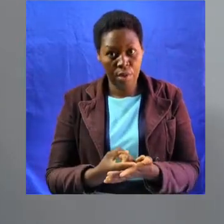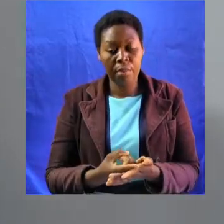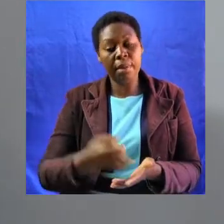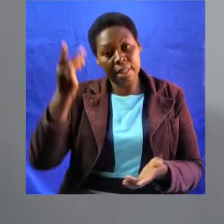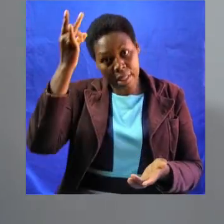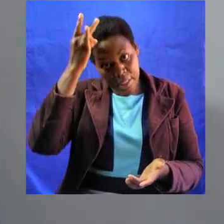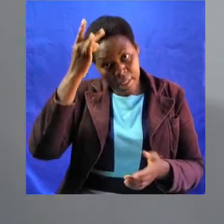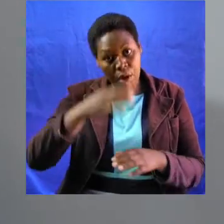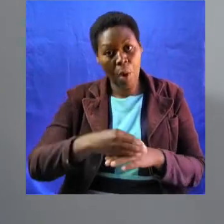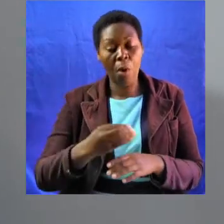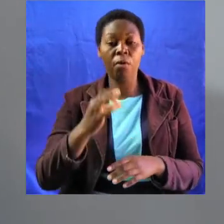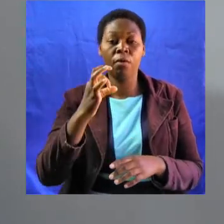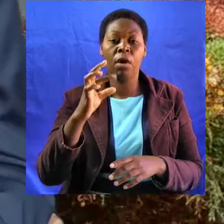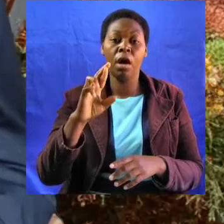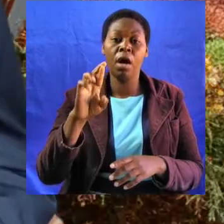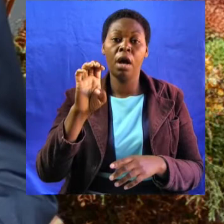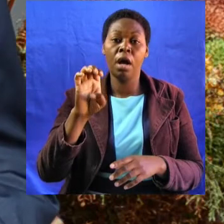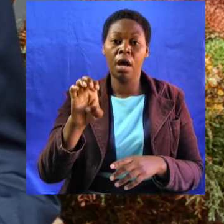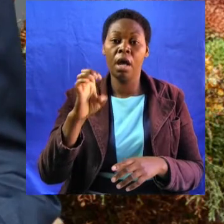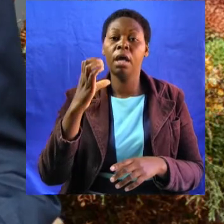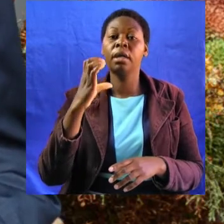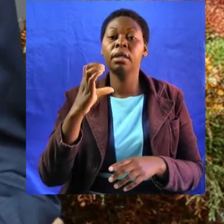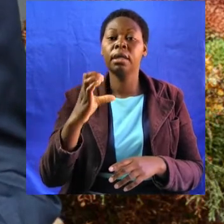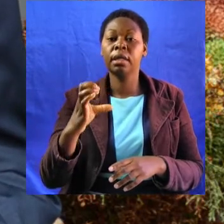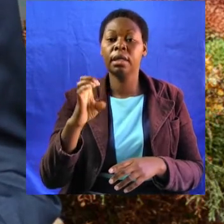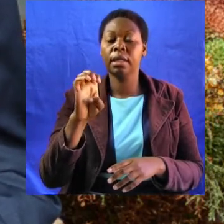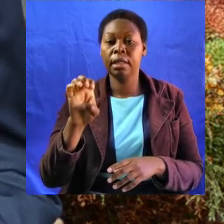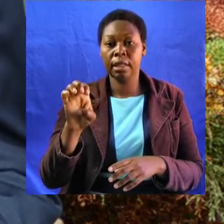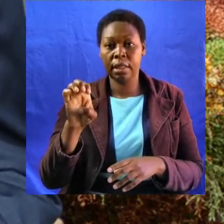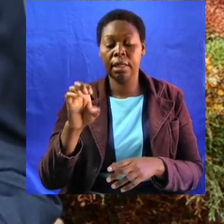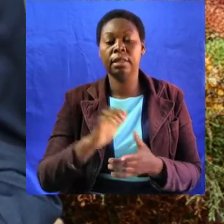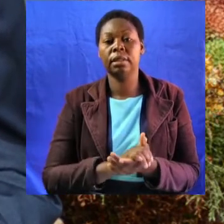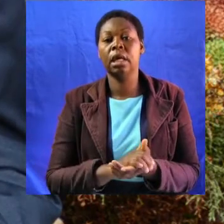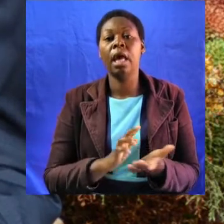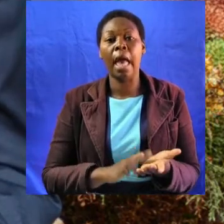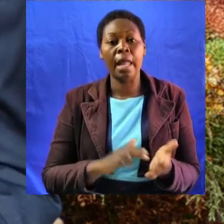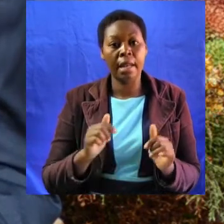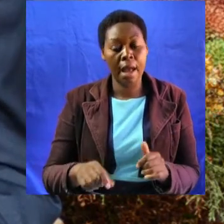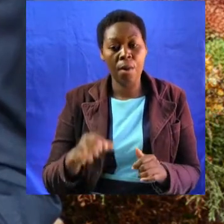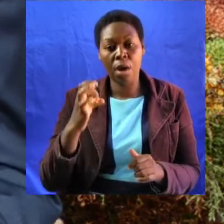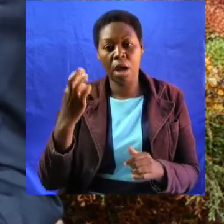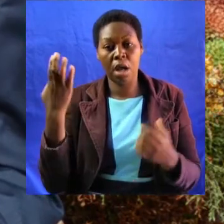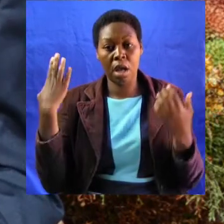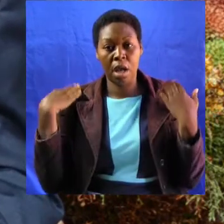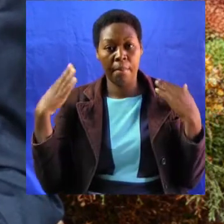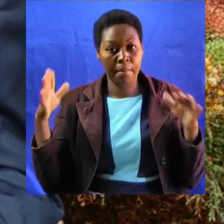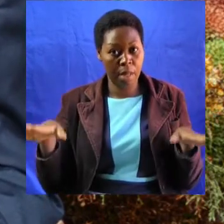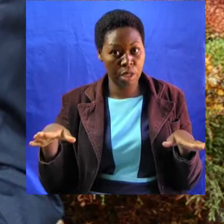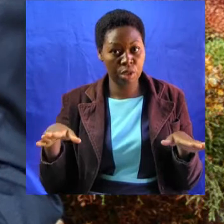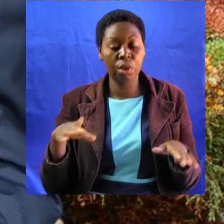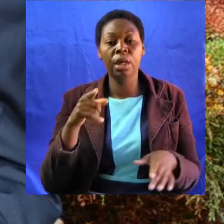raMwari. Saka Gabriel ari kuisira Daniel pachena kuti usanyonyi kunetsekana